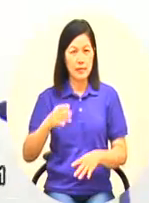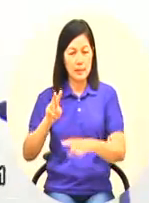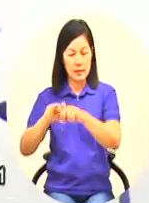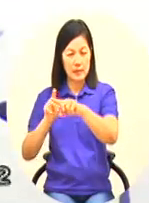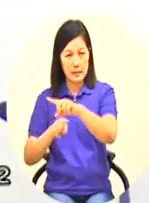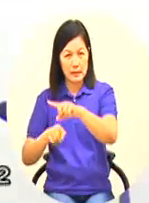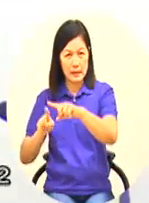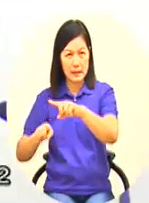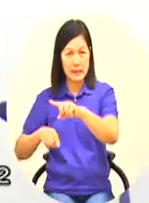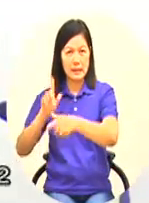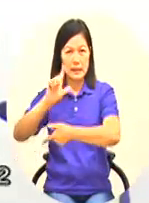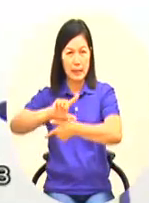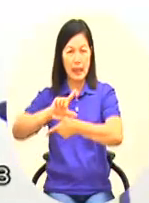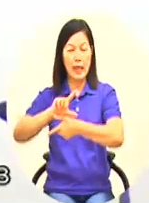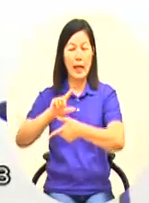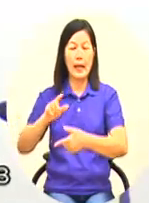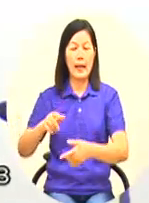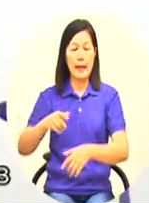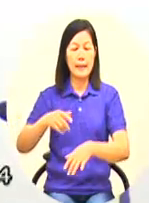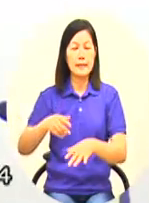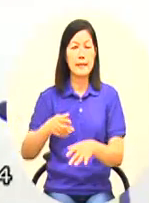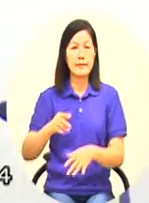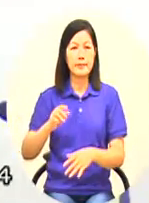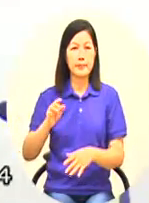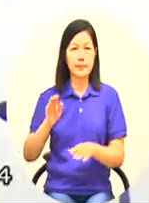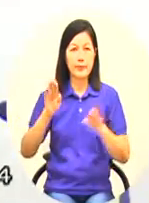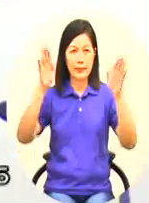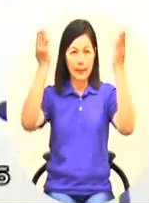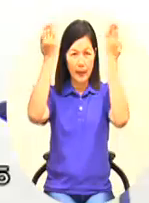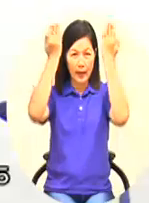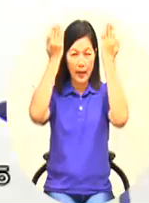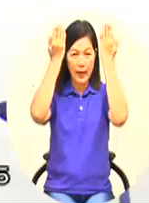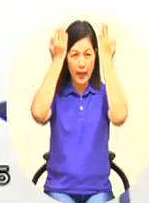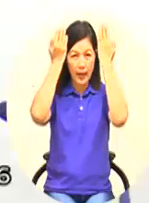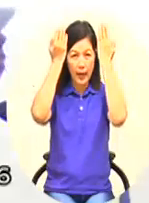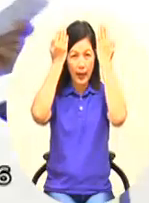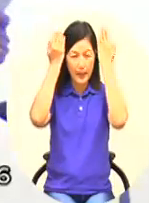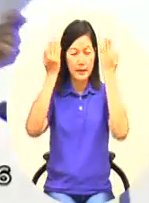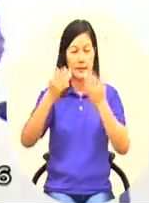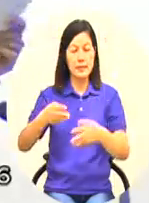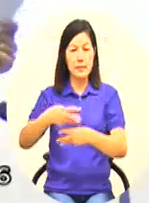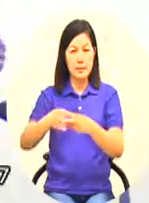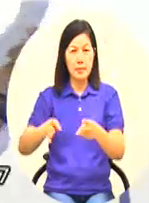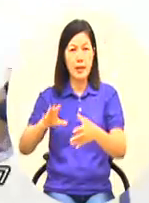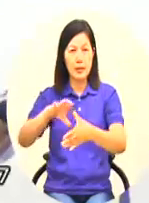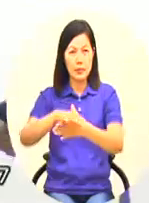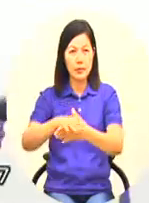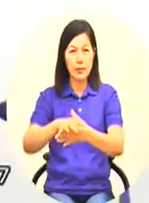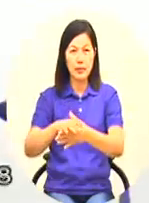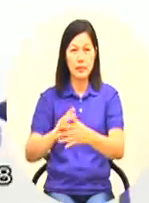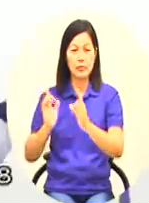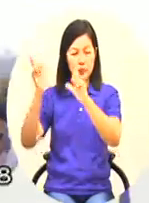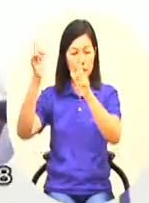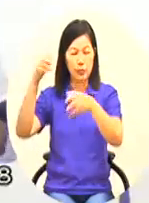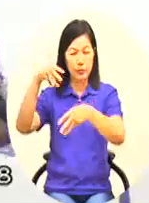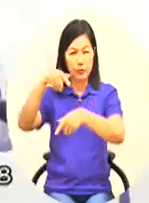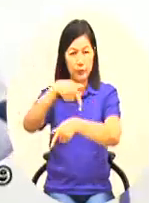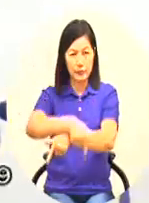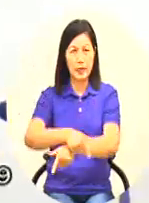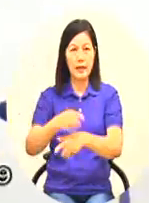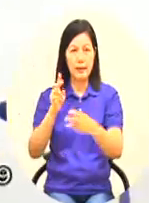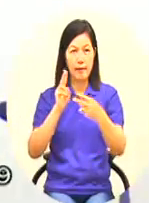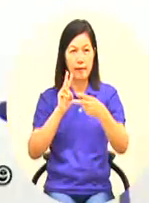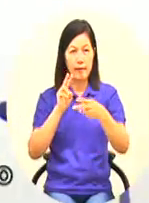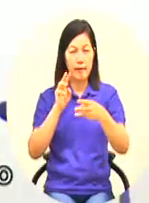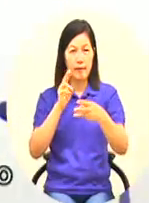个埃及斑蚊哈叮咬，然后再感染，啊，这些都是从东南亚这些国家这样。感